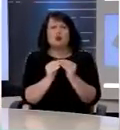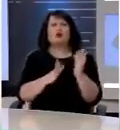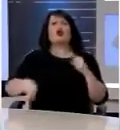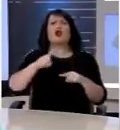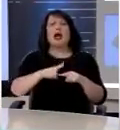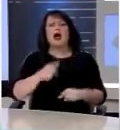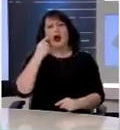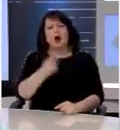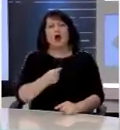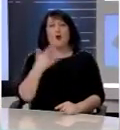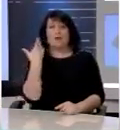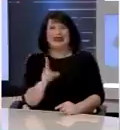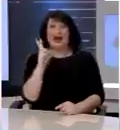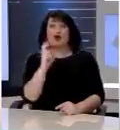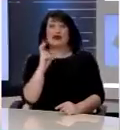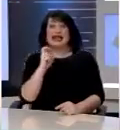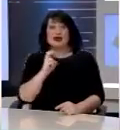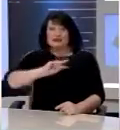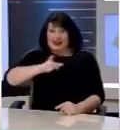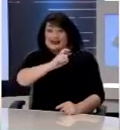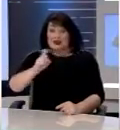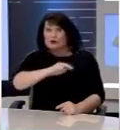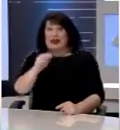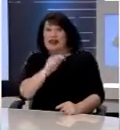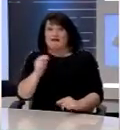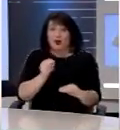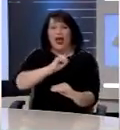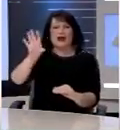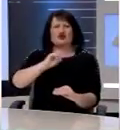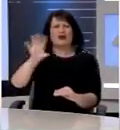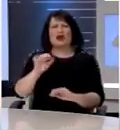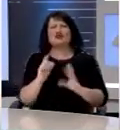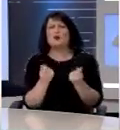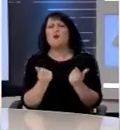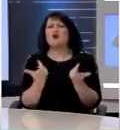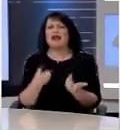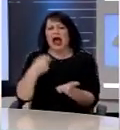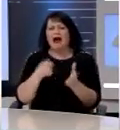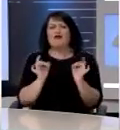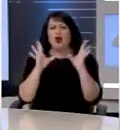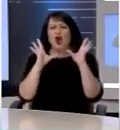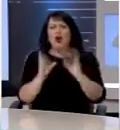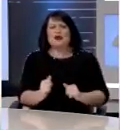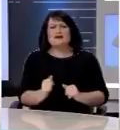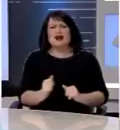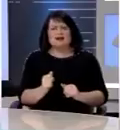λαό. Τα 520 δισεκατομμύρια ευρώ που φύγαν έξω από τη χώρα αφορολόγητα και